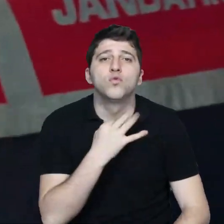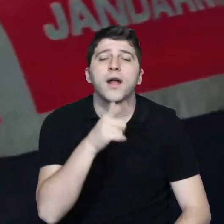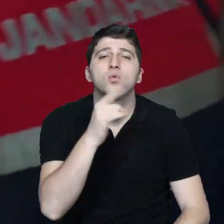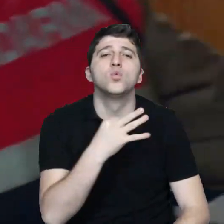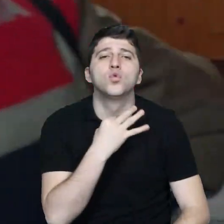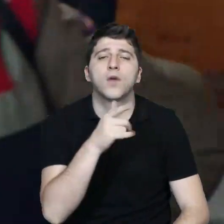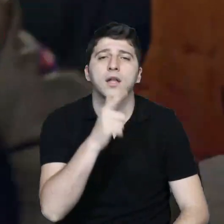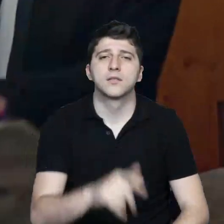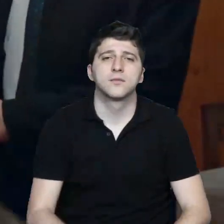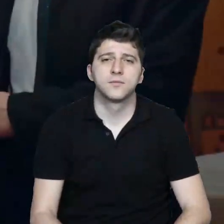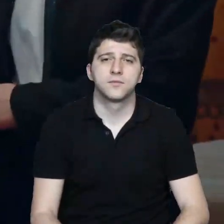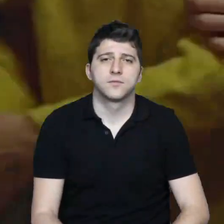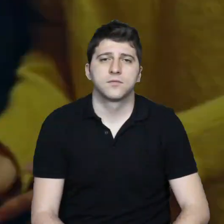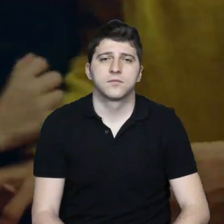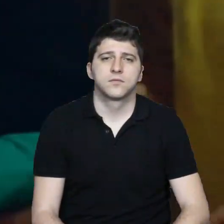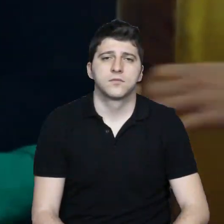Lütfen.